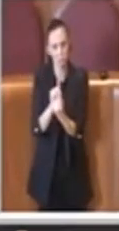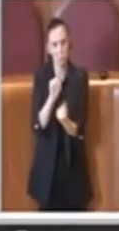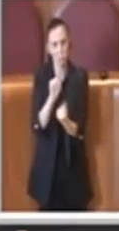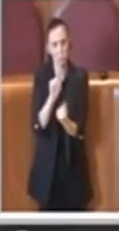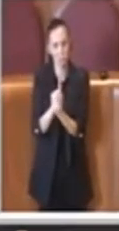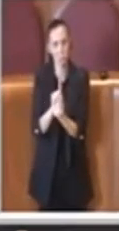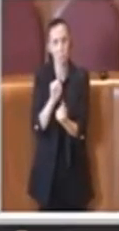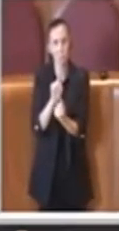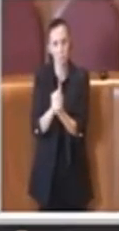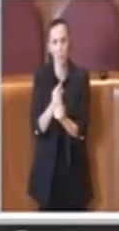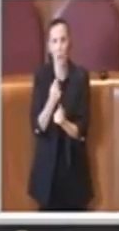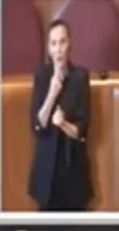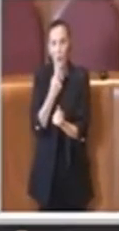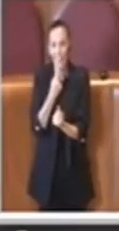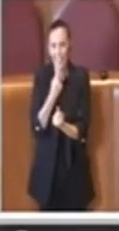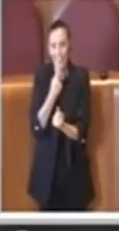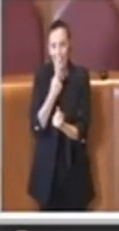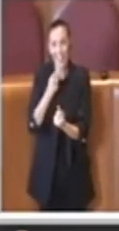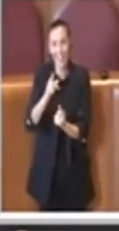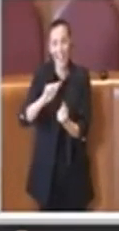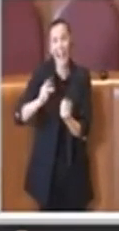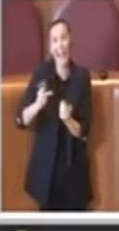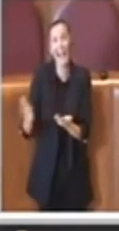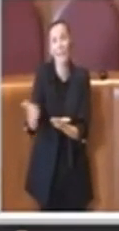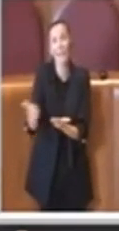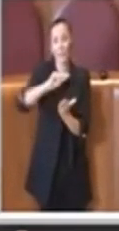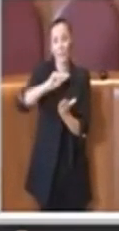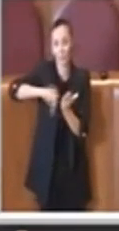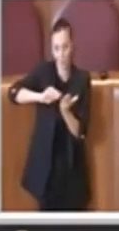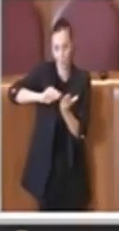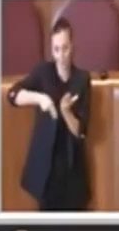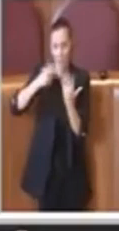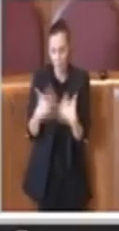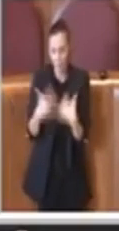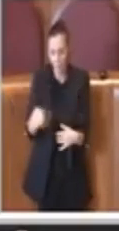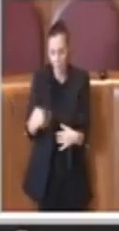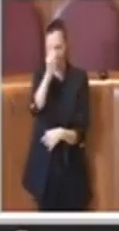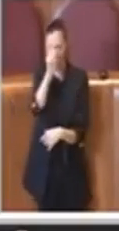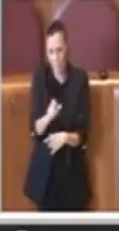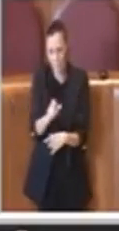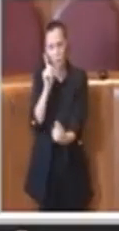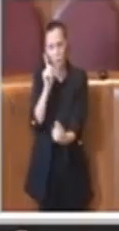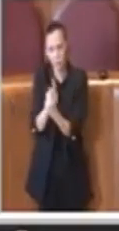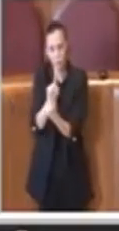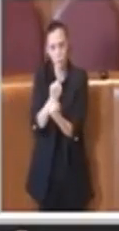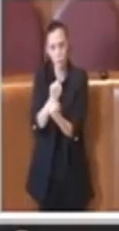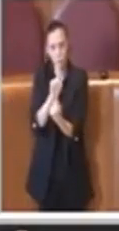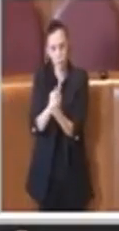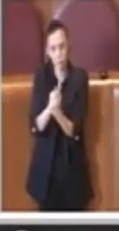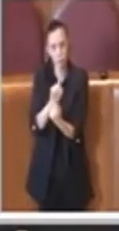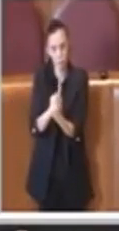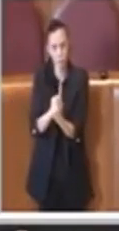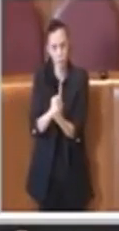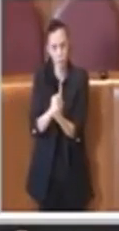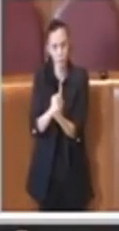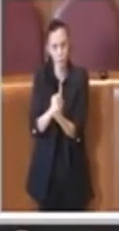con chi l'ha sottoscritta e chi ha raccolto le firme. Anche perché siamo